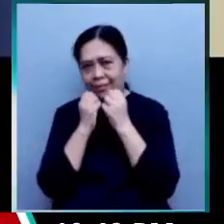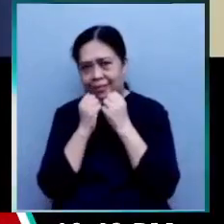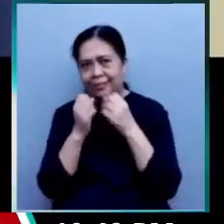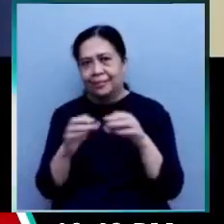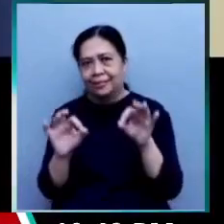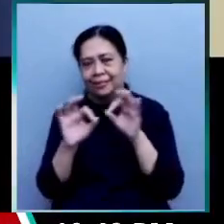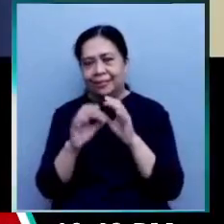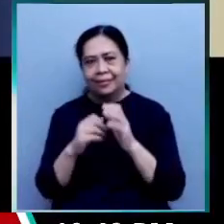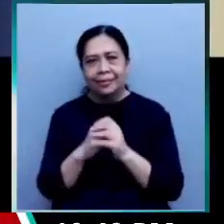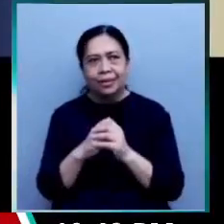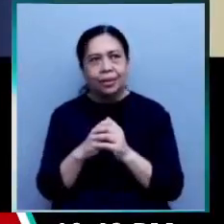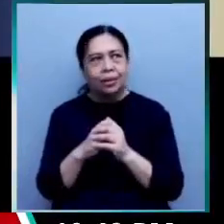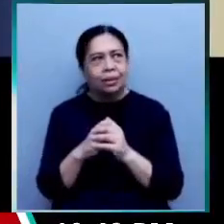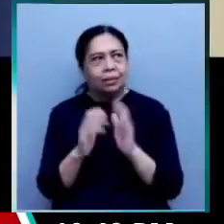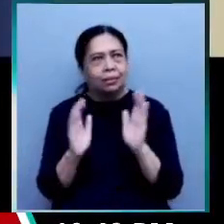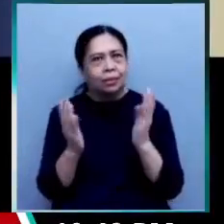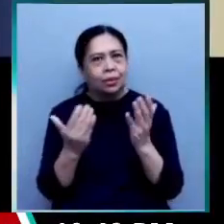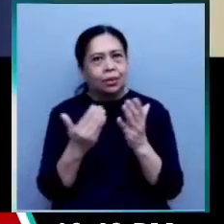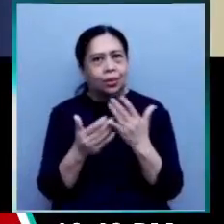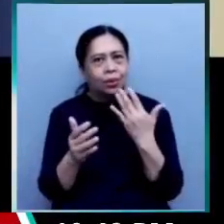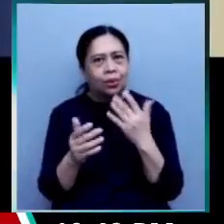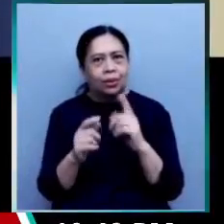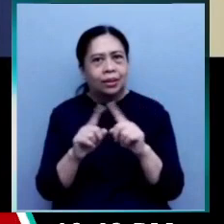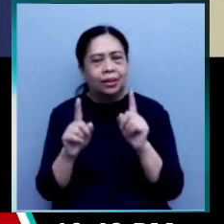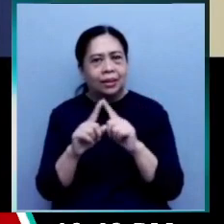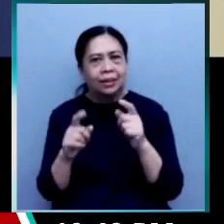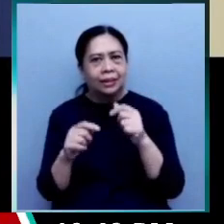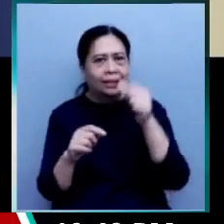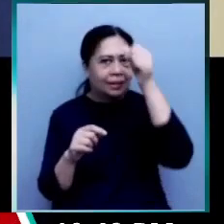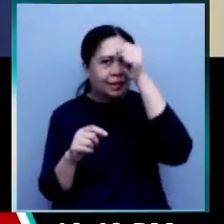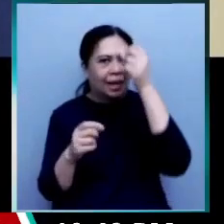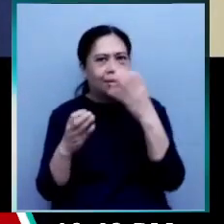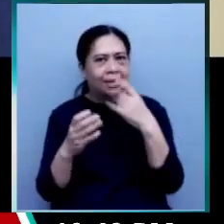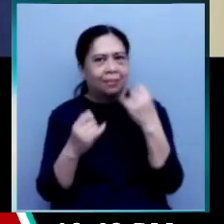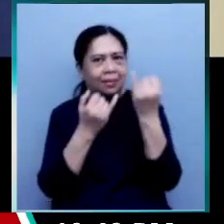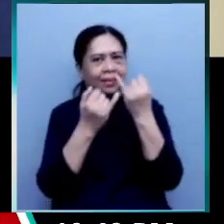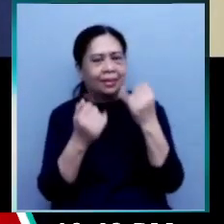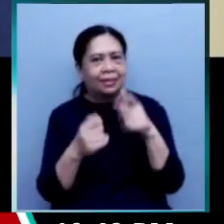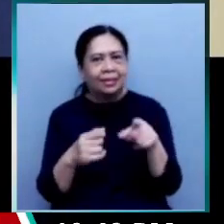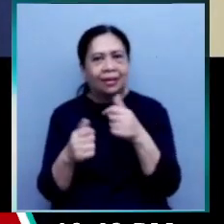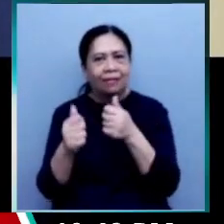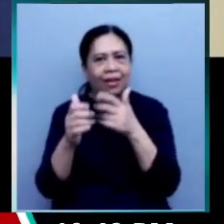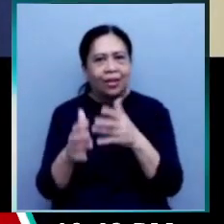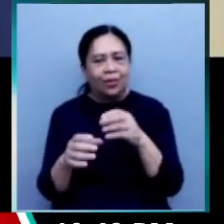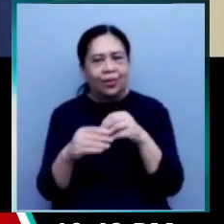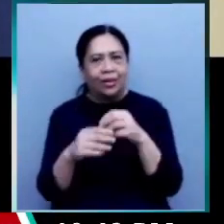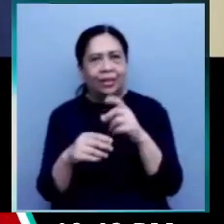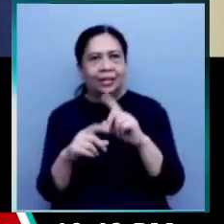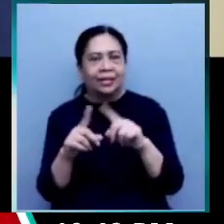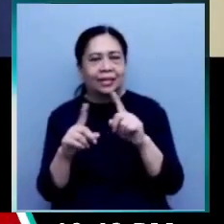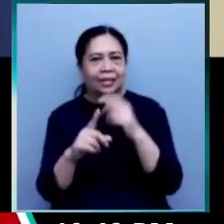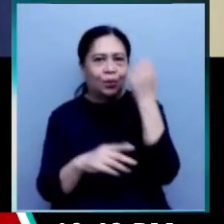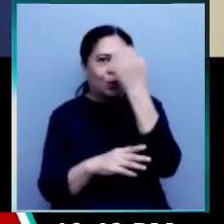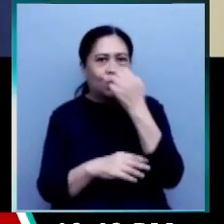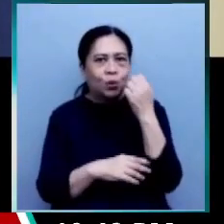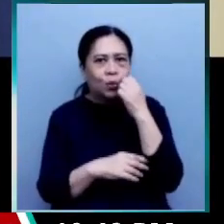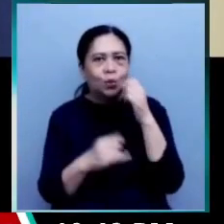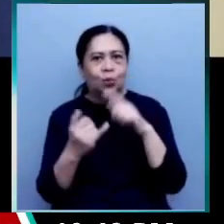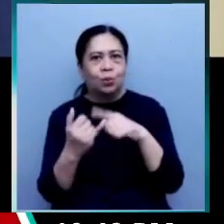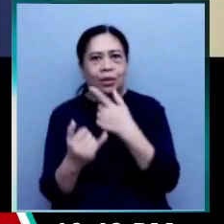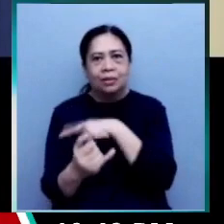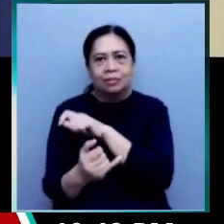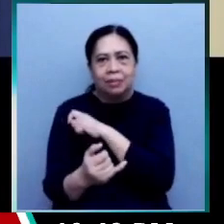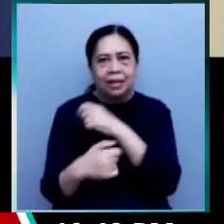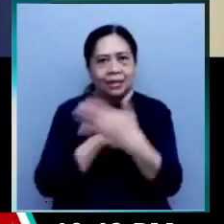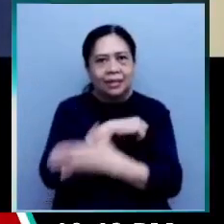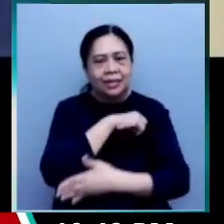buong artista sa India, marami kasi ako dyan mga talos. Tsaka sa Europe, tsaka sa Spanish countries, tsaka dito